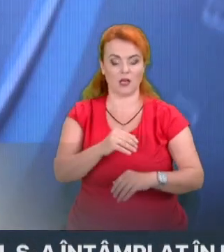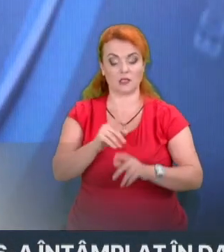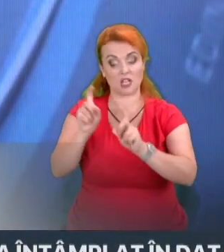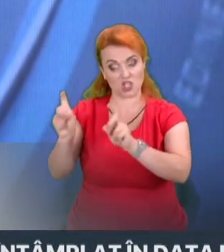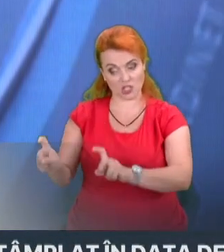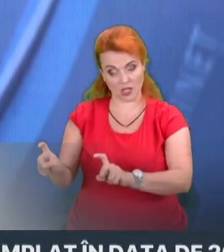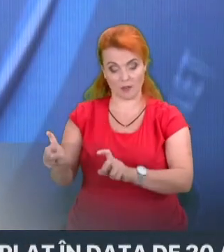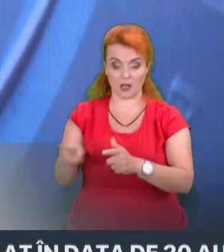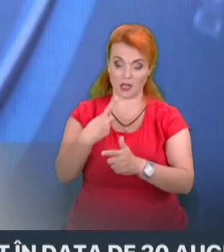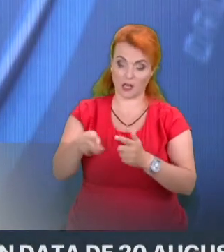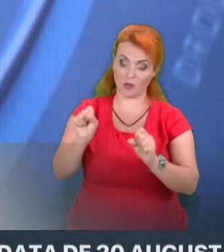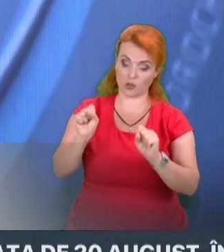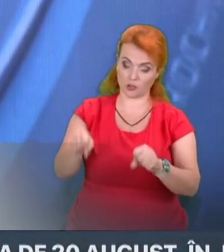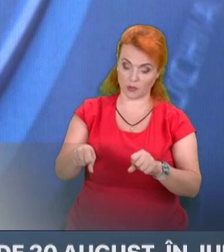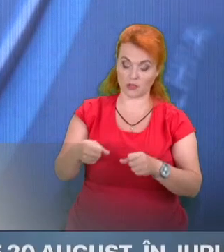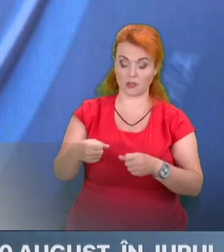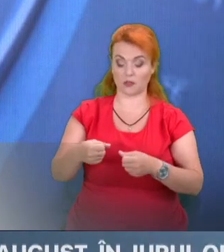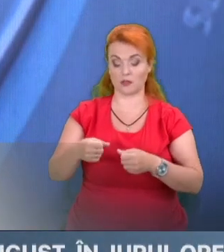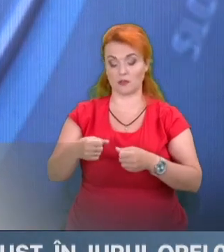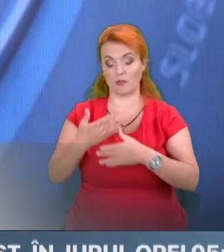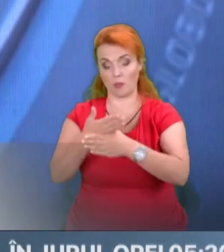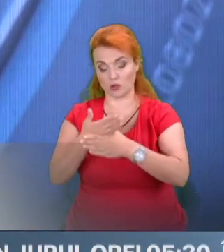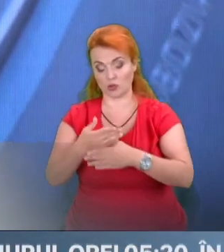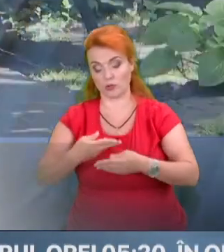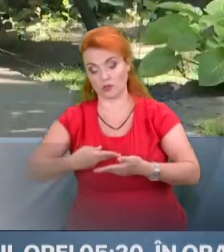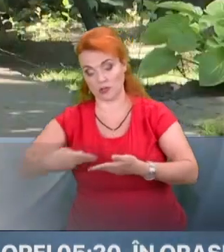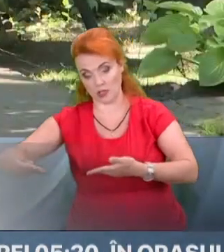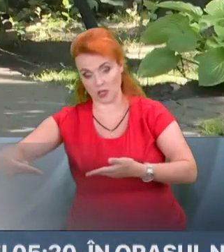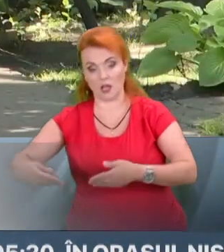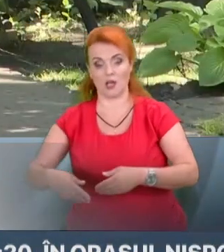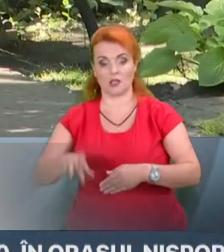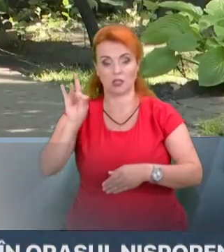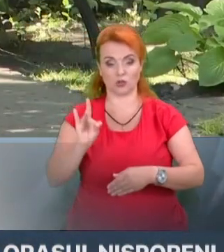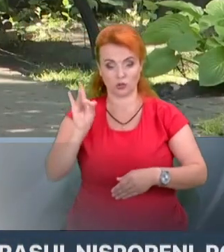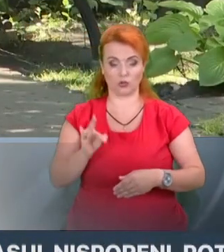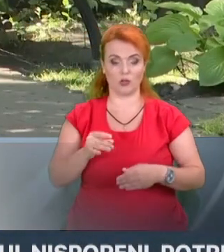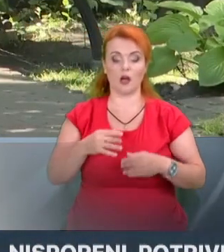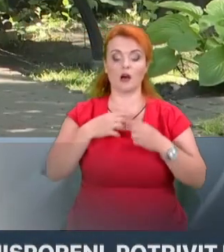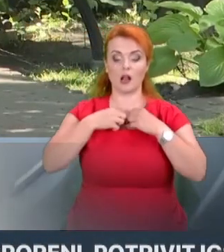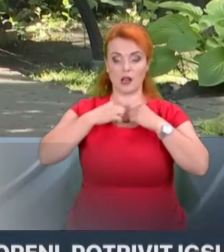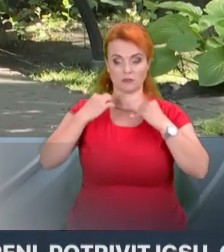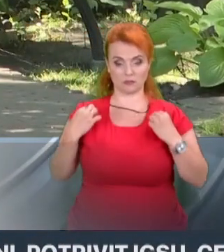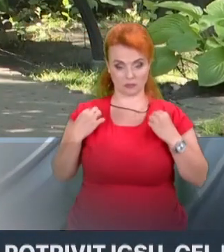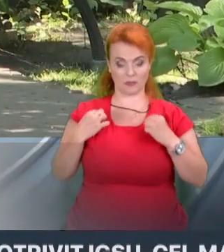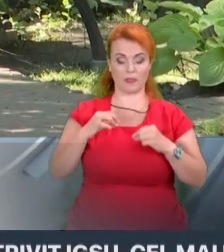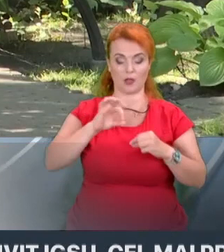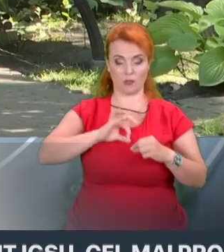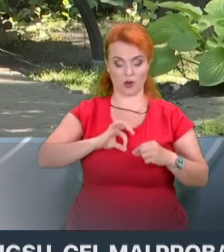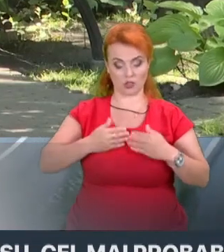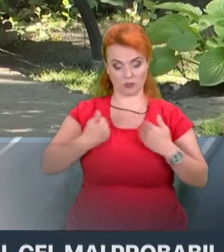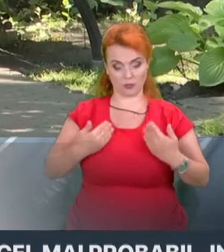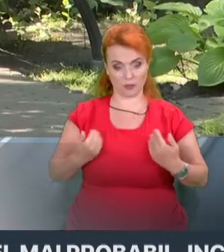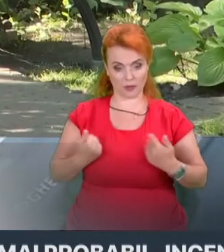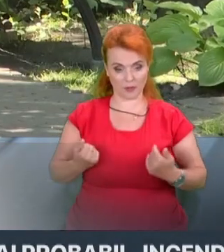să-i deschiem nastorii de la cămașă sau bluză ce este, să-i dăm să bea lichide, să-i punem